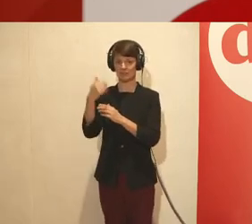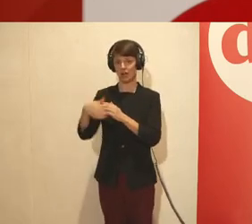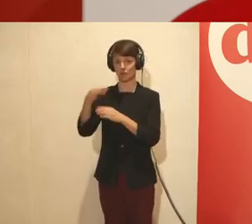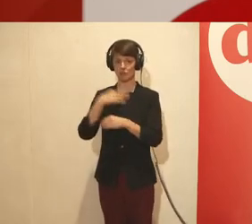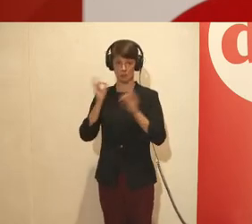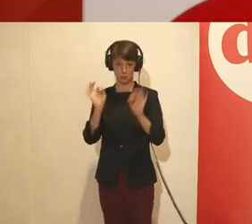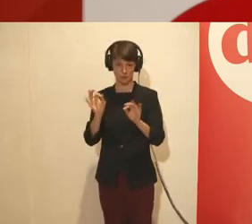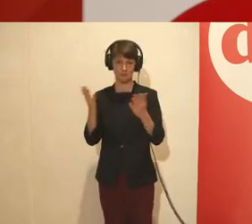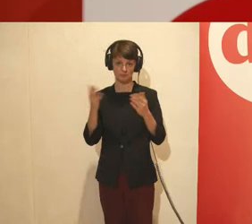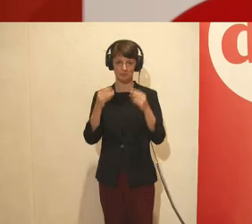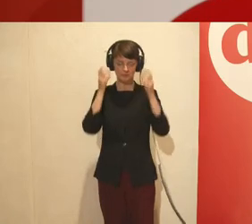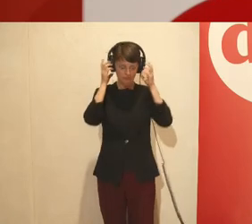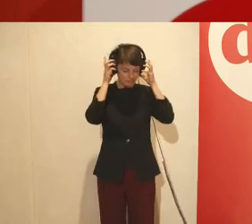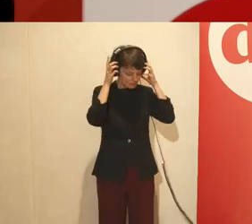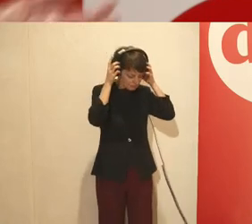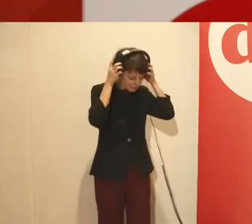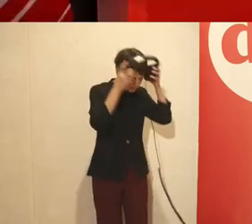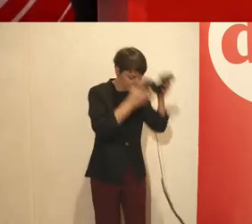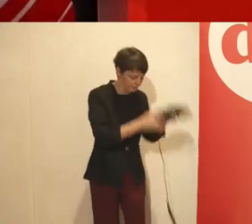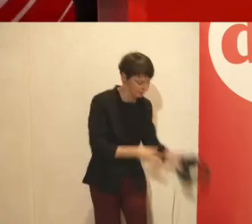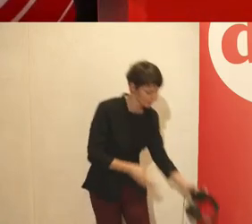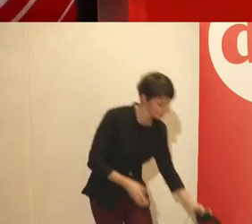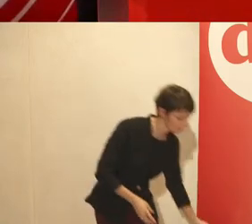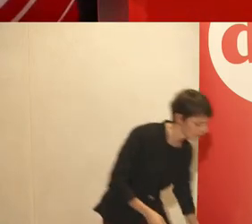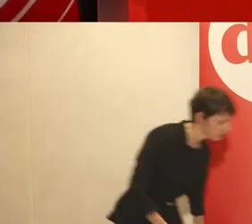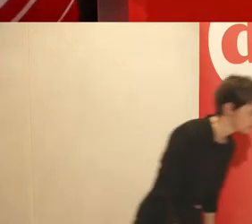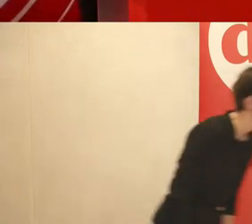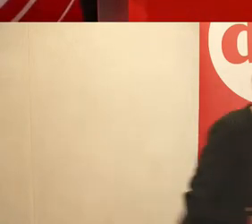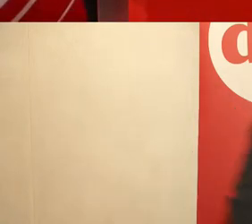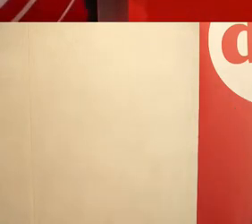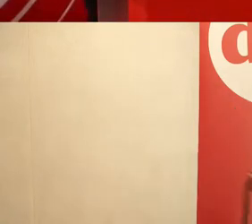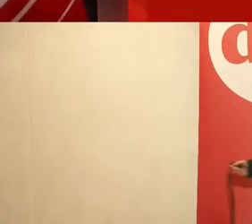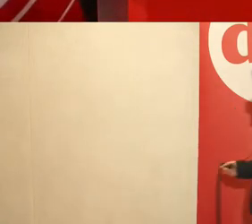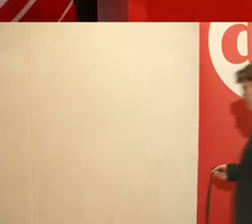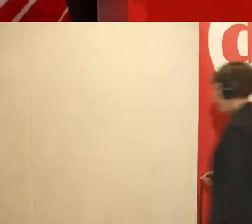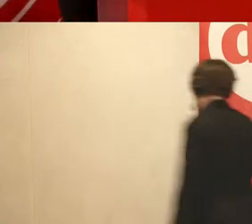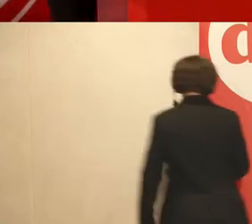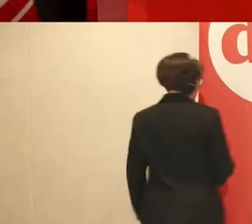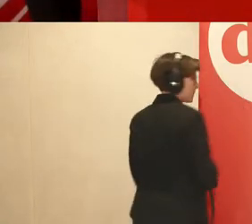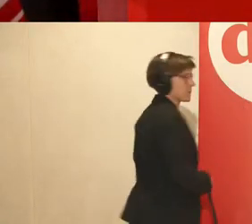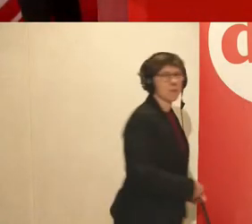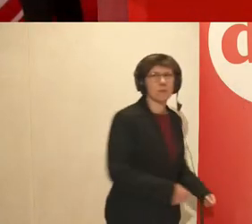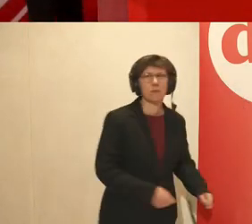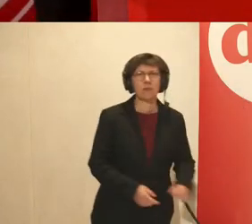ausgehen michaels und daher sind sie zufrieden mit der antwort